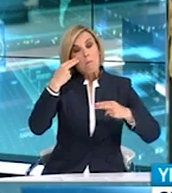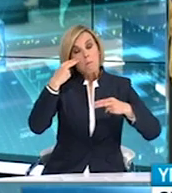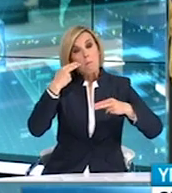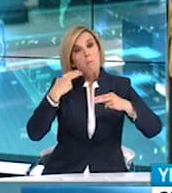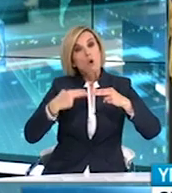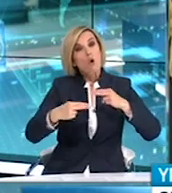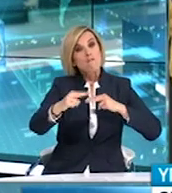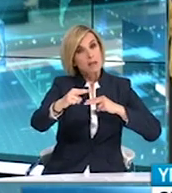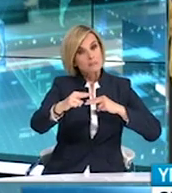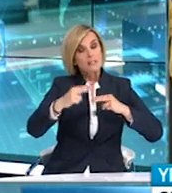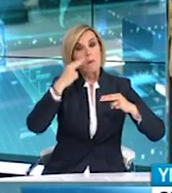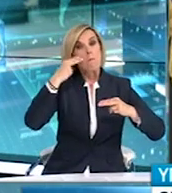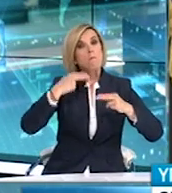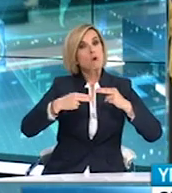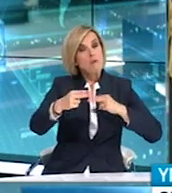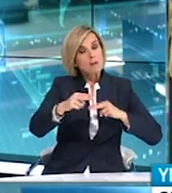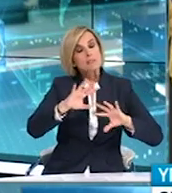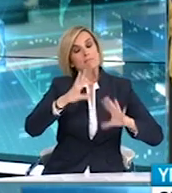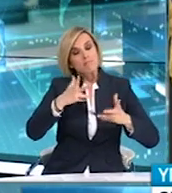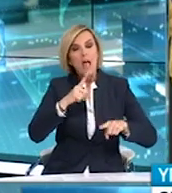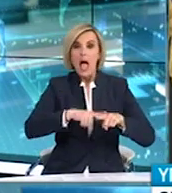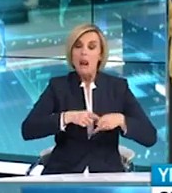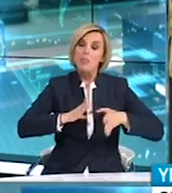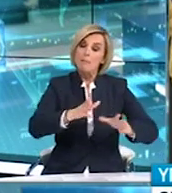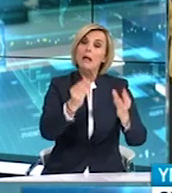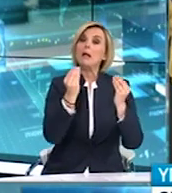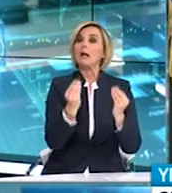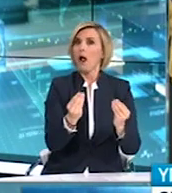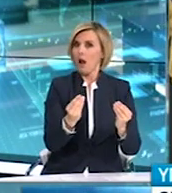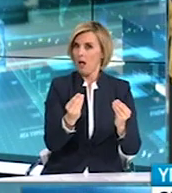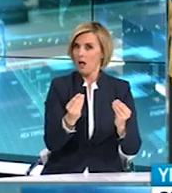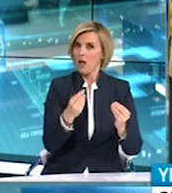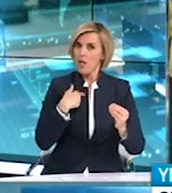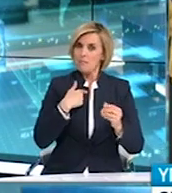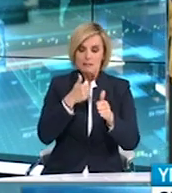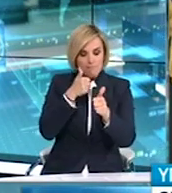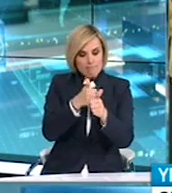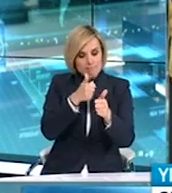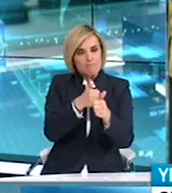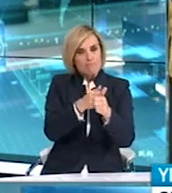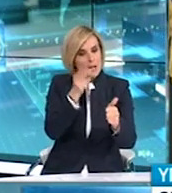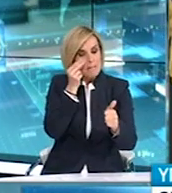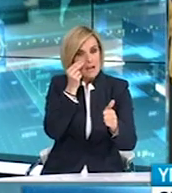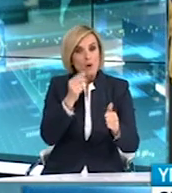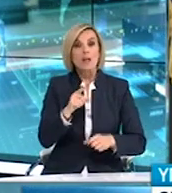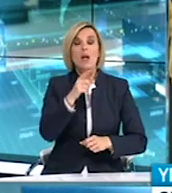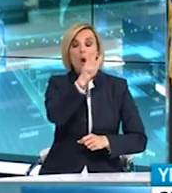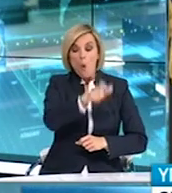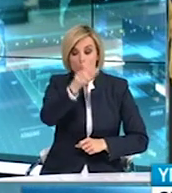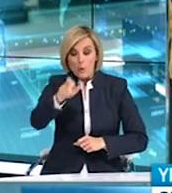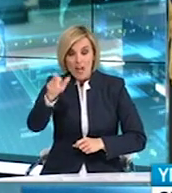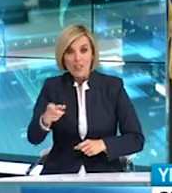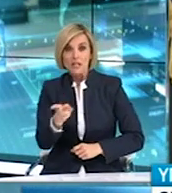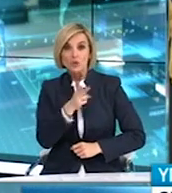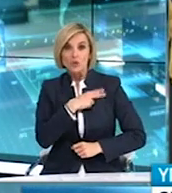υπήρξε εκθετική αύξηση και των θανάτων και των διασωληνωμένων. Είμαστε από κοντά. Όσο καλύτερα τηρήσουμε όλοι μας τα μέτρα, τόσο